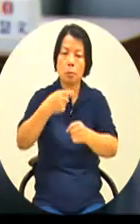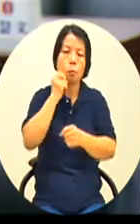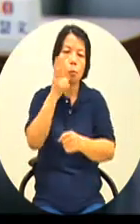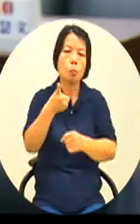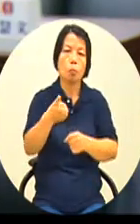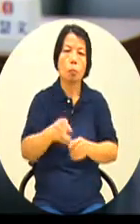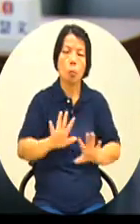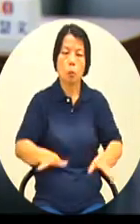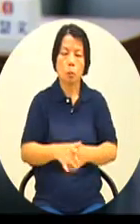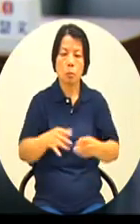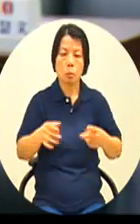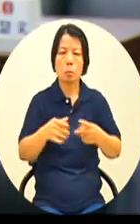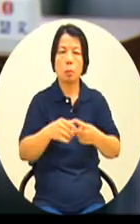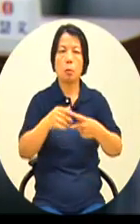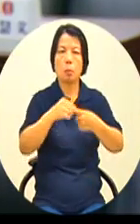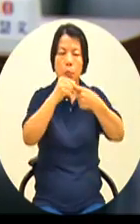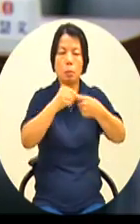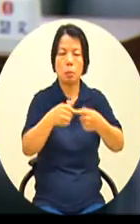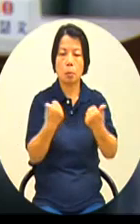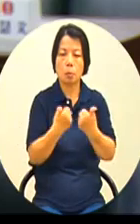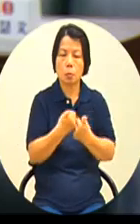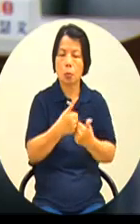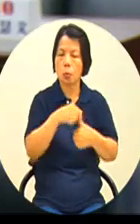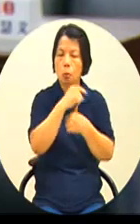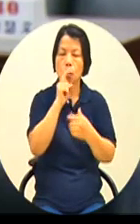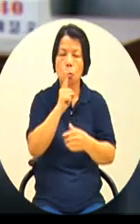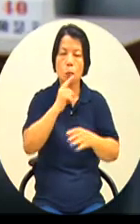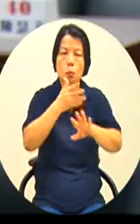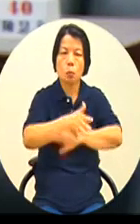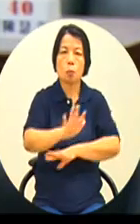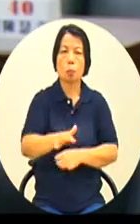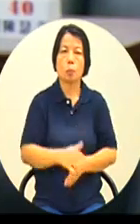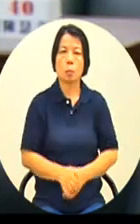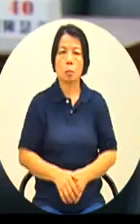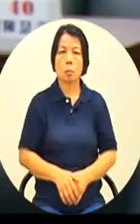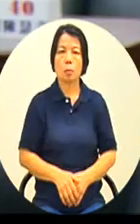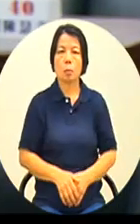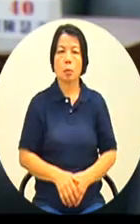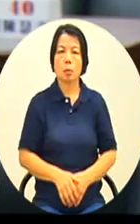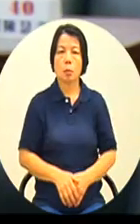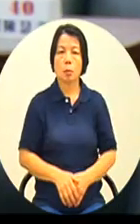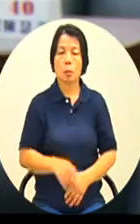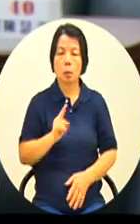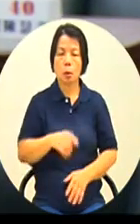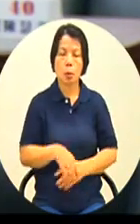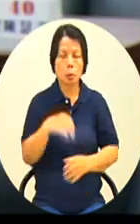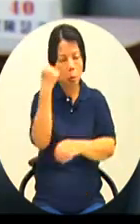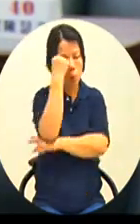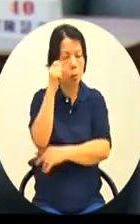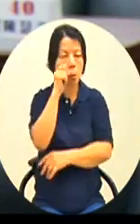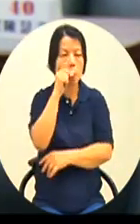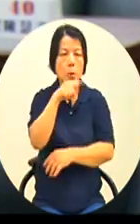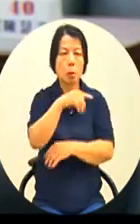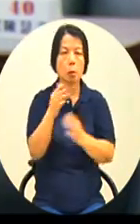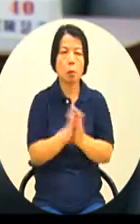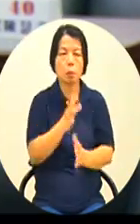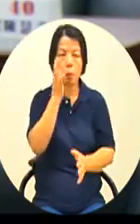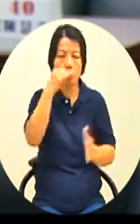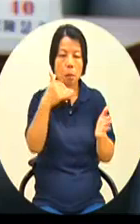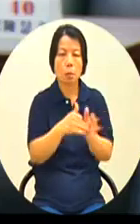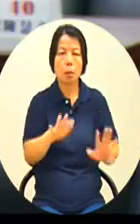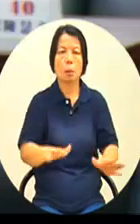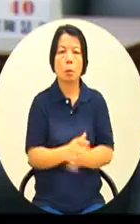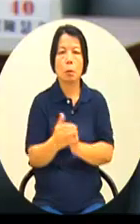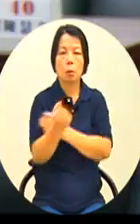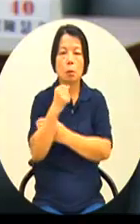从第一回去我就讲啊，吼、哦，你无可能，我来讲你住台南，你逐个若要等去台南，你一定要看到讲电